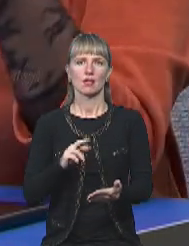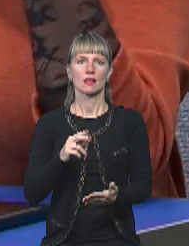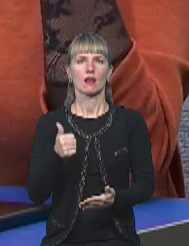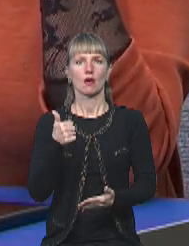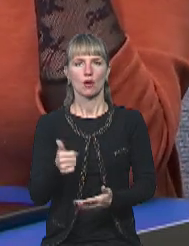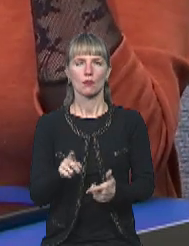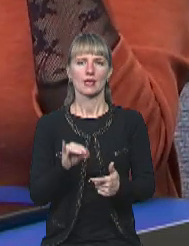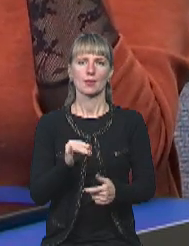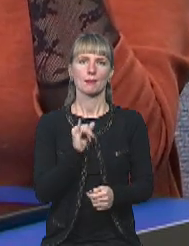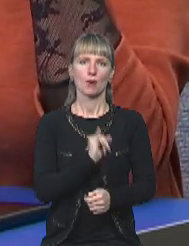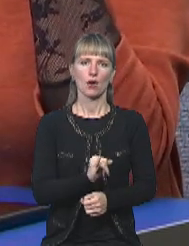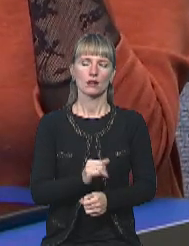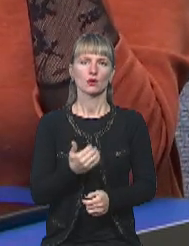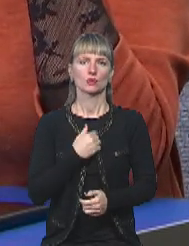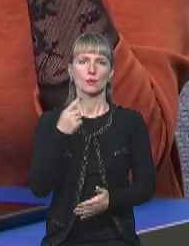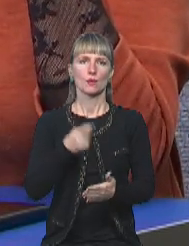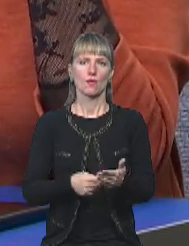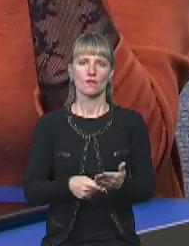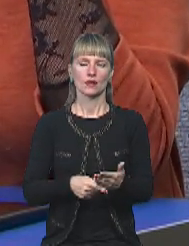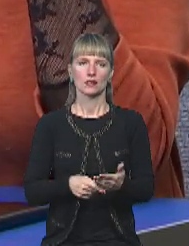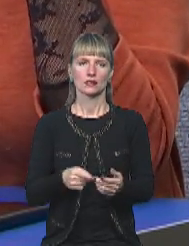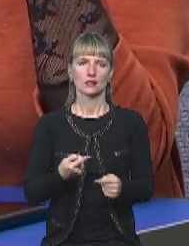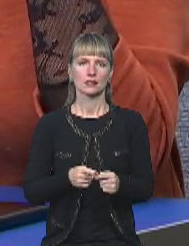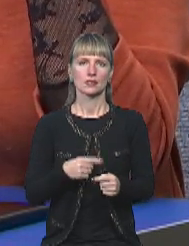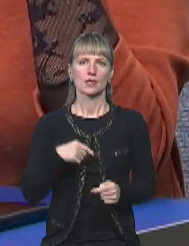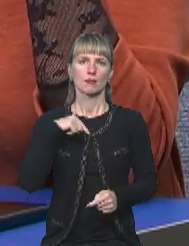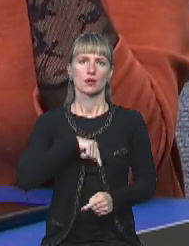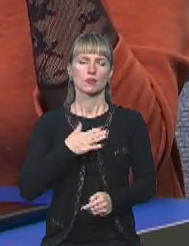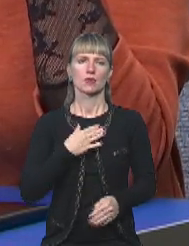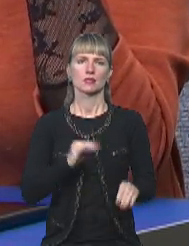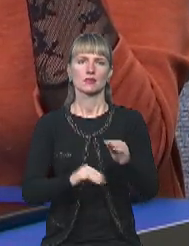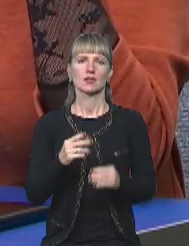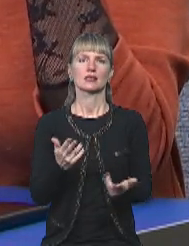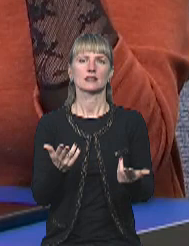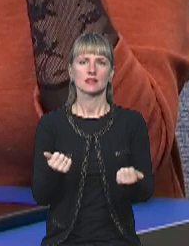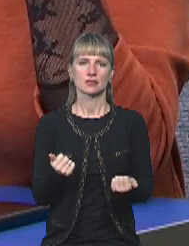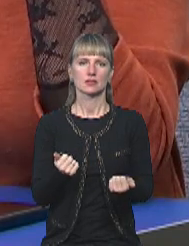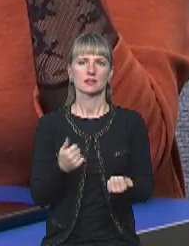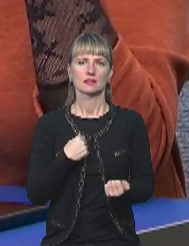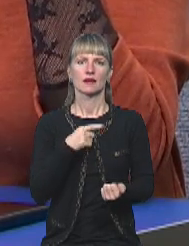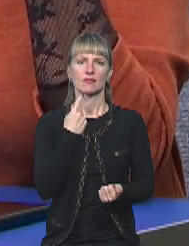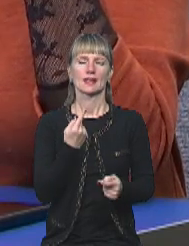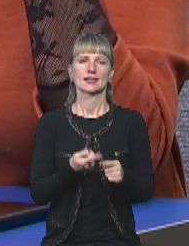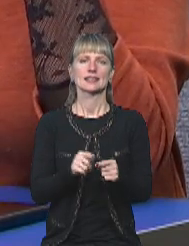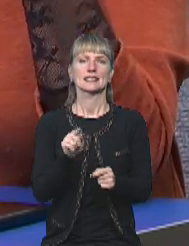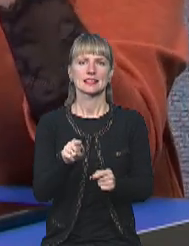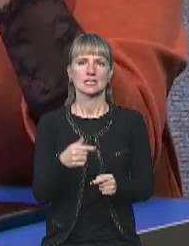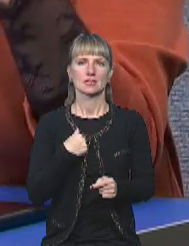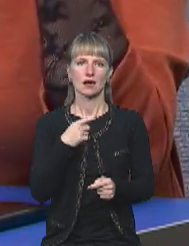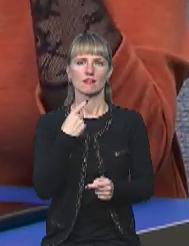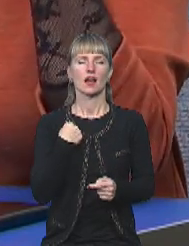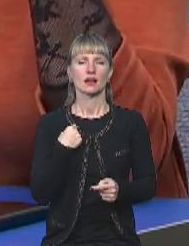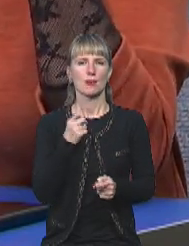добре, так і в погане. Дуже хочеться на це повестися. І емоційна моя складова каже, ну да, ну я ж казала, саме це я казала. А